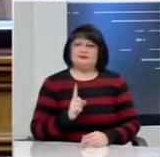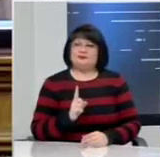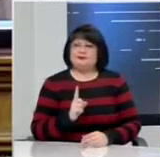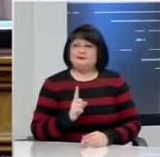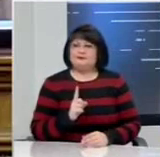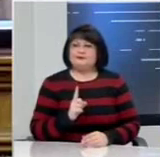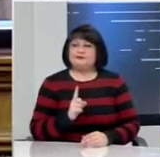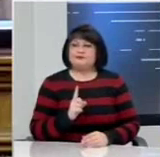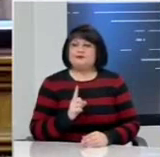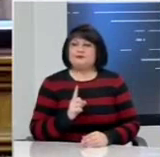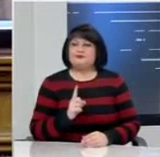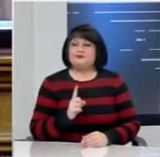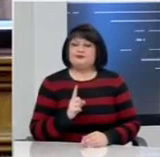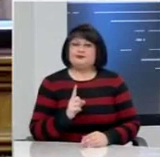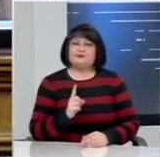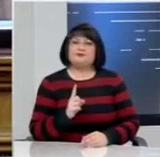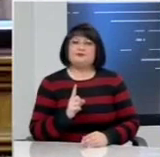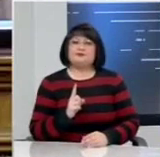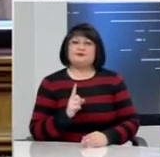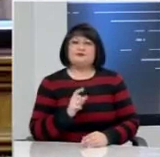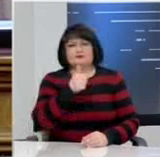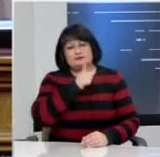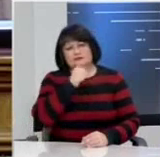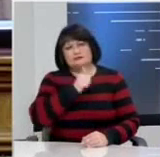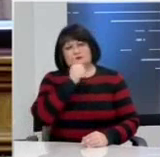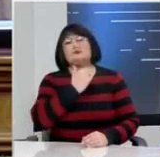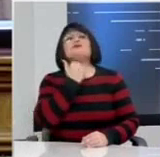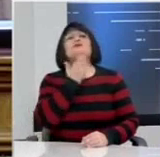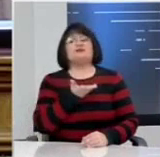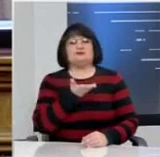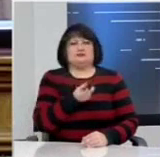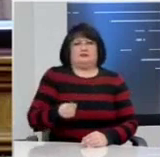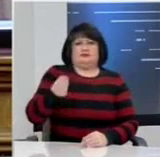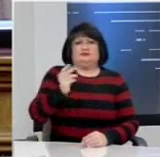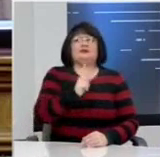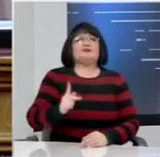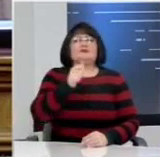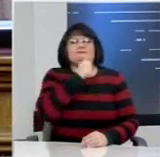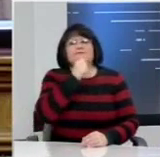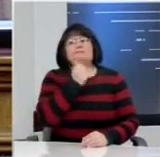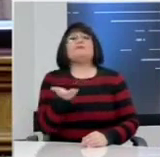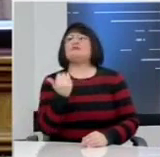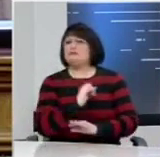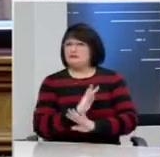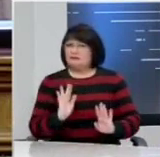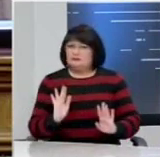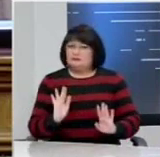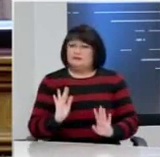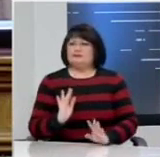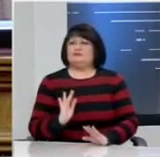την δυνατότητα της ανοχής, όχι της δικής μας, αλλά της κοινωνίας,